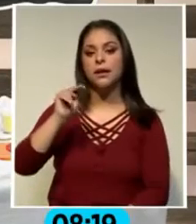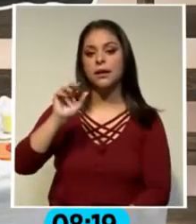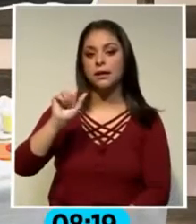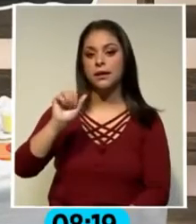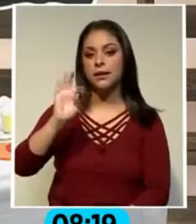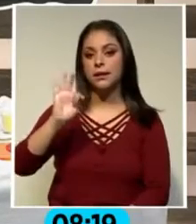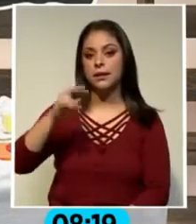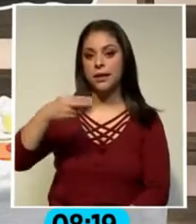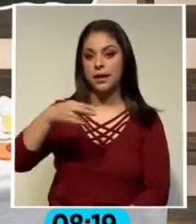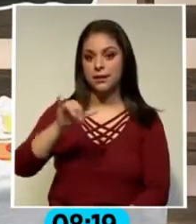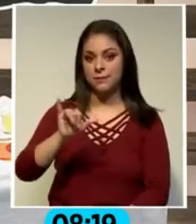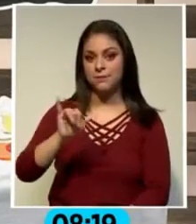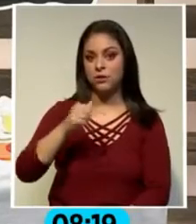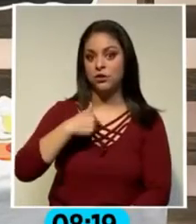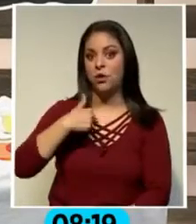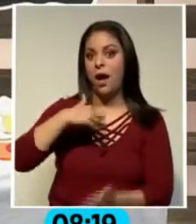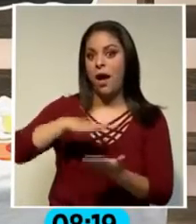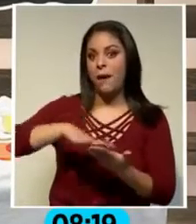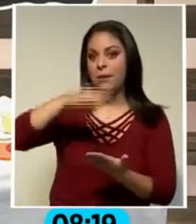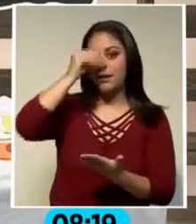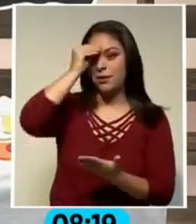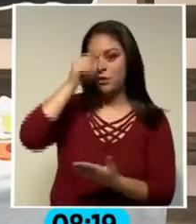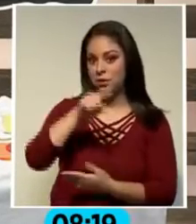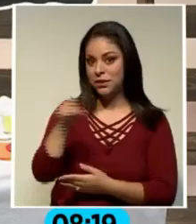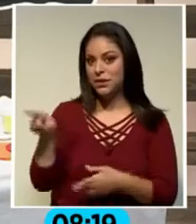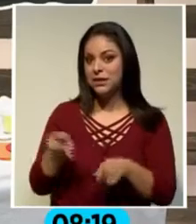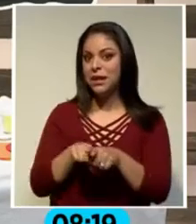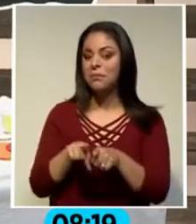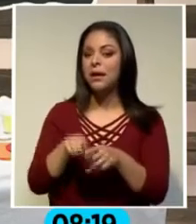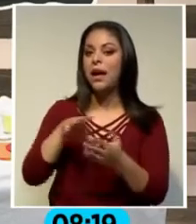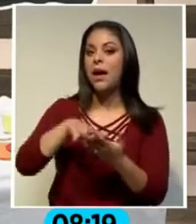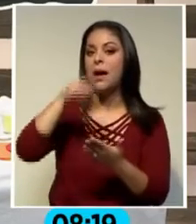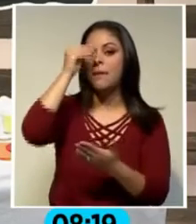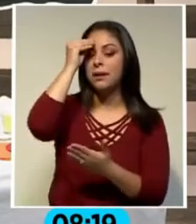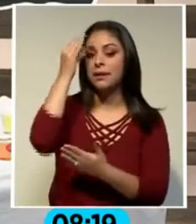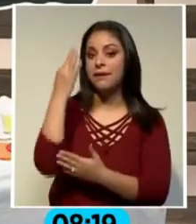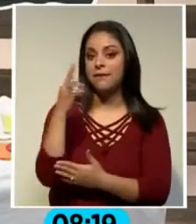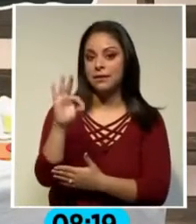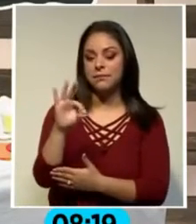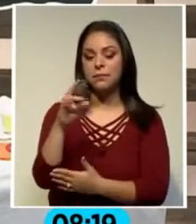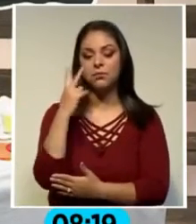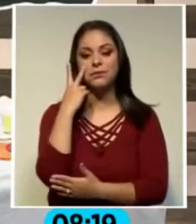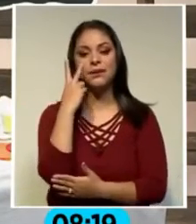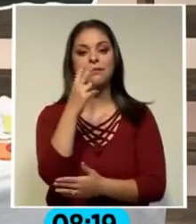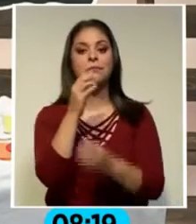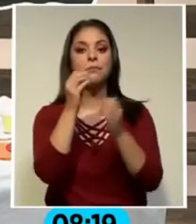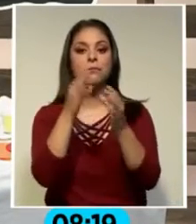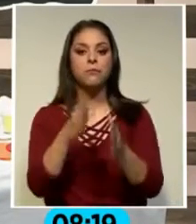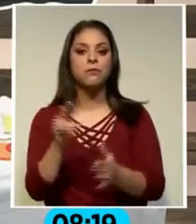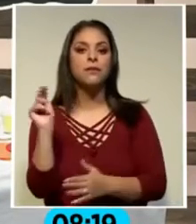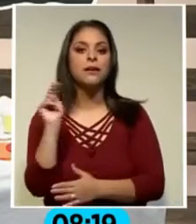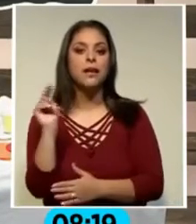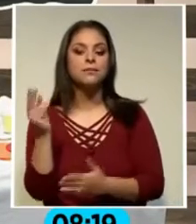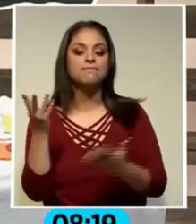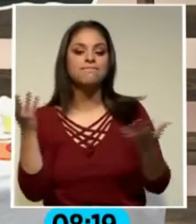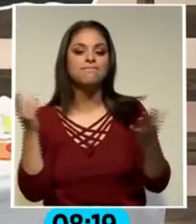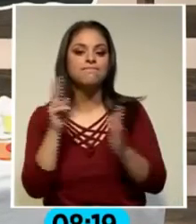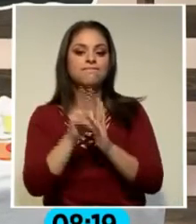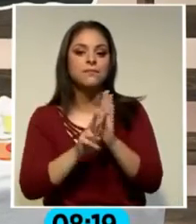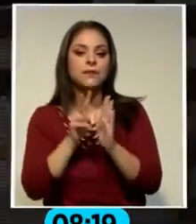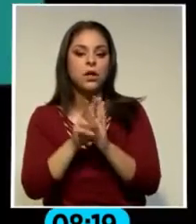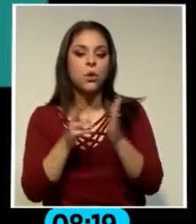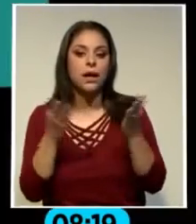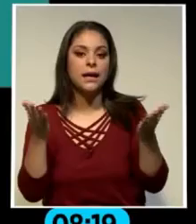Ahí está aprendiendo, ustedes también, ¿verdad? Ya estamos aprendiendo francés, así que vamos a ir a ver a la niña Nati, a ver qué nos tiene.